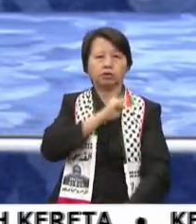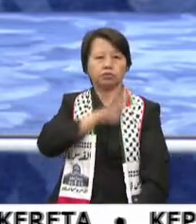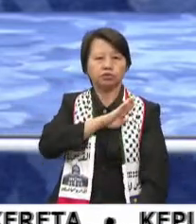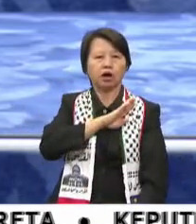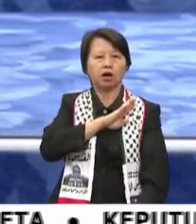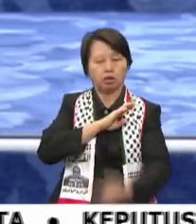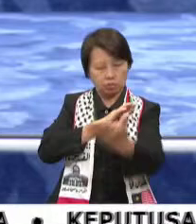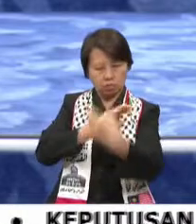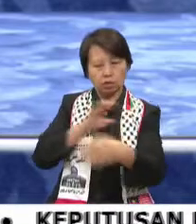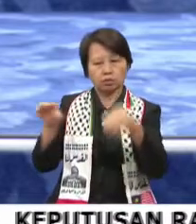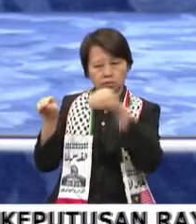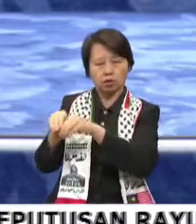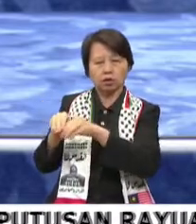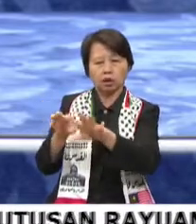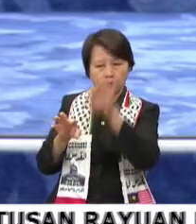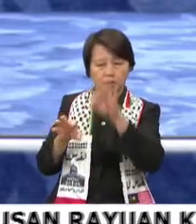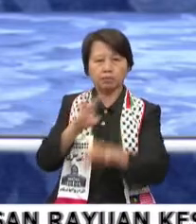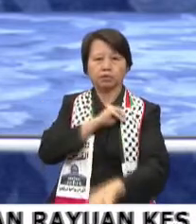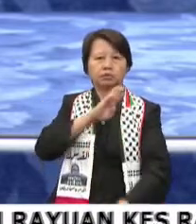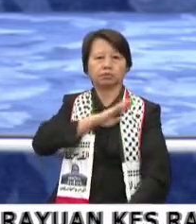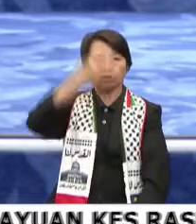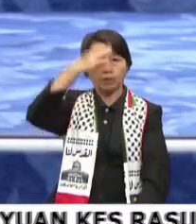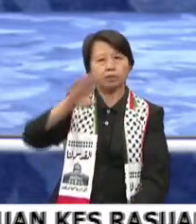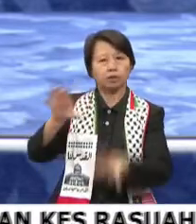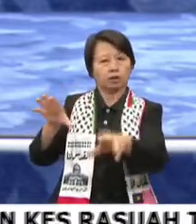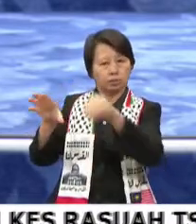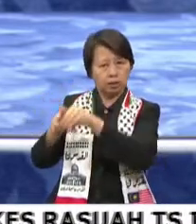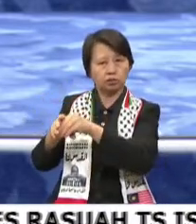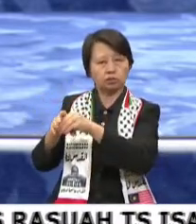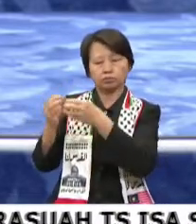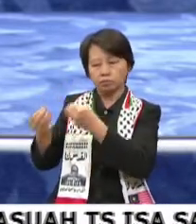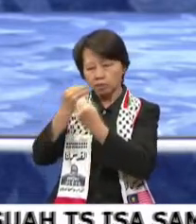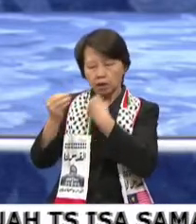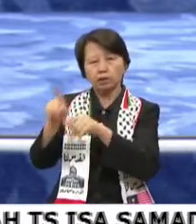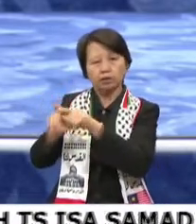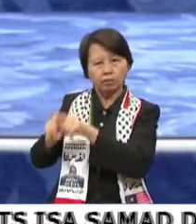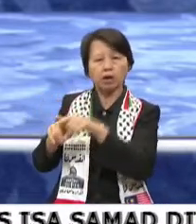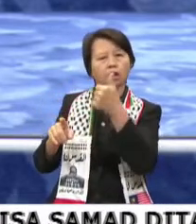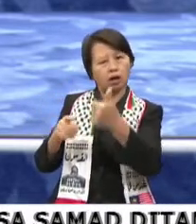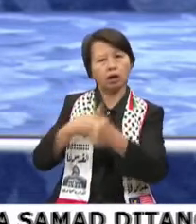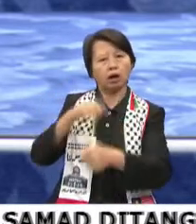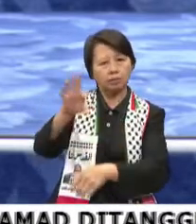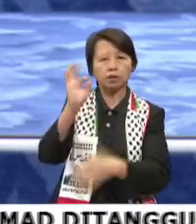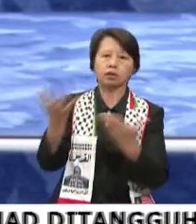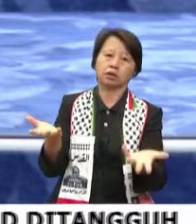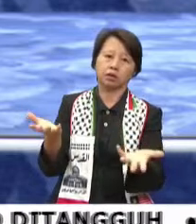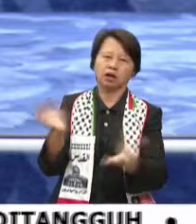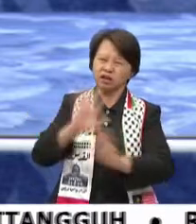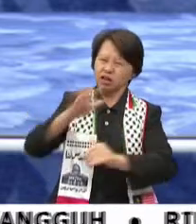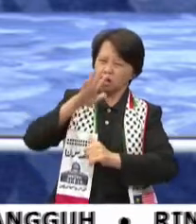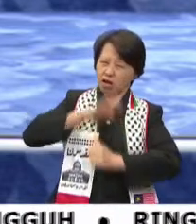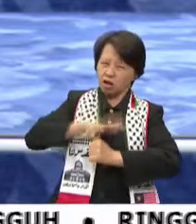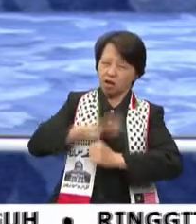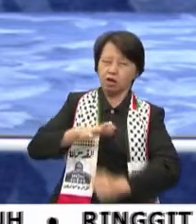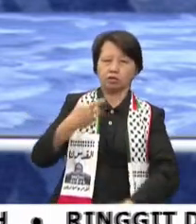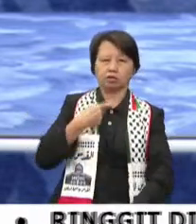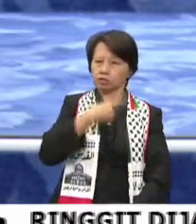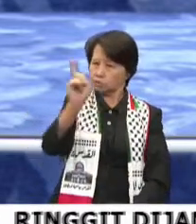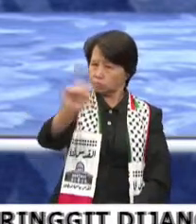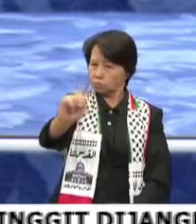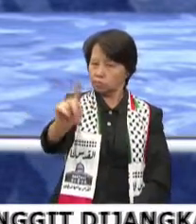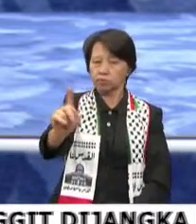dia memang dipilih sebagai m besar Perlis dan Kedah jadi ada hadnya k baru dia jangan hina lebih darada